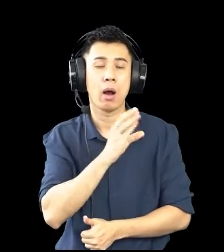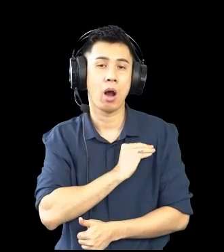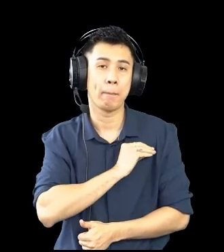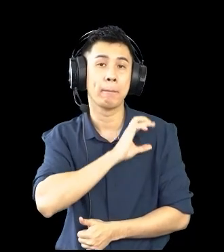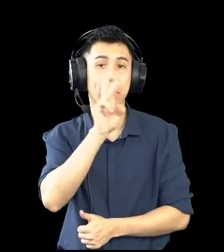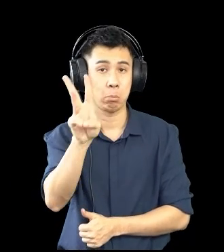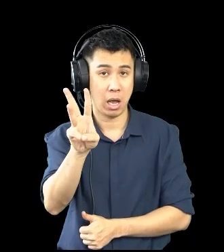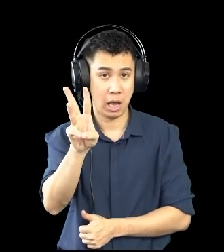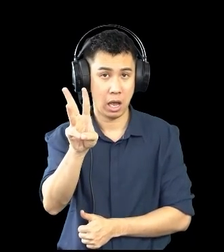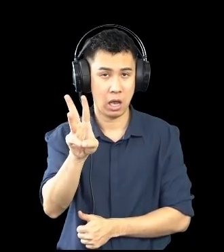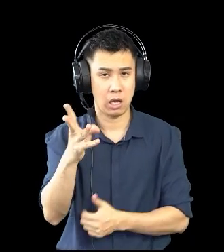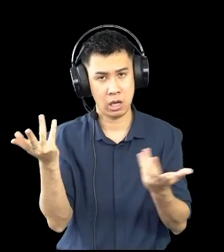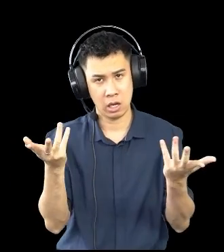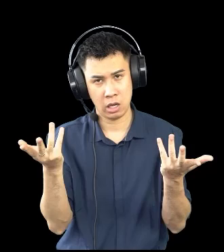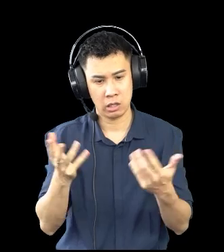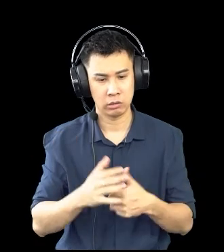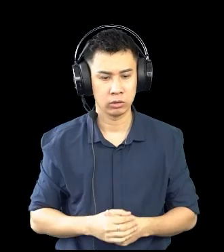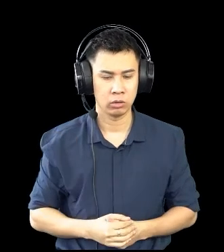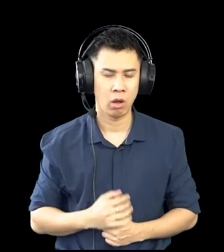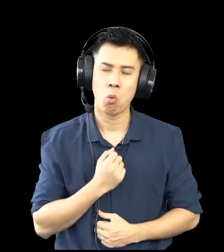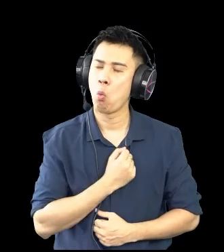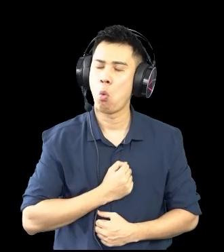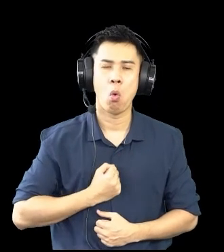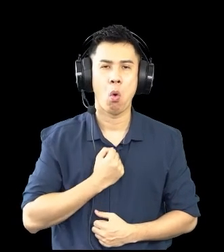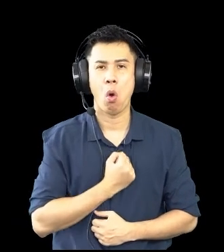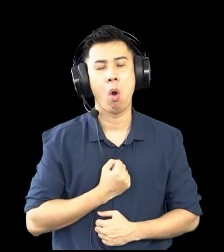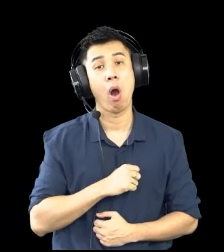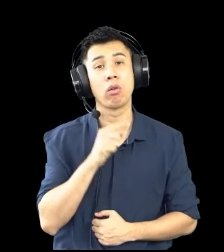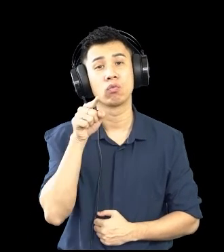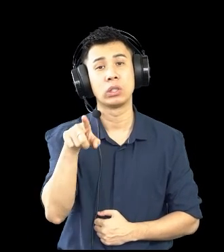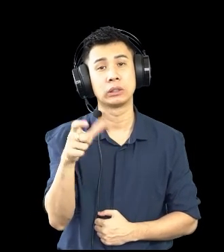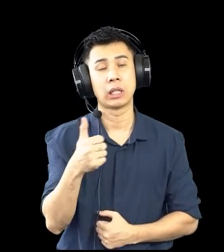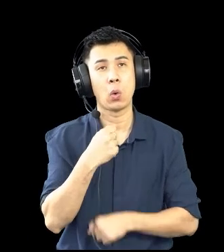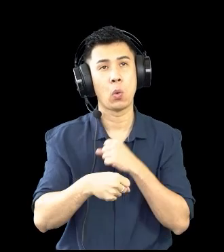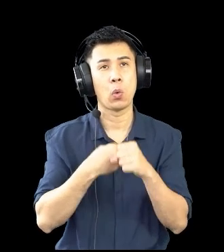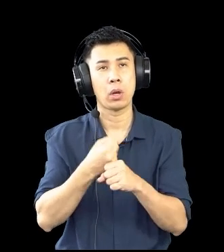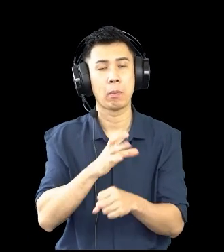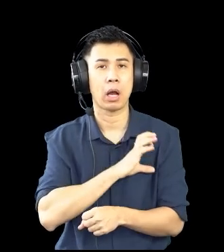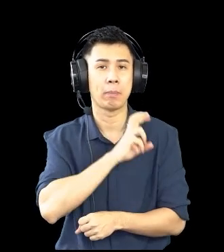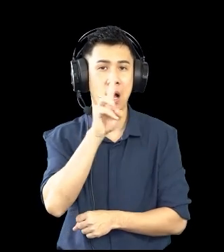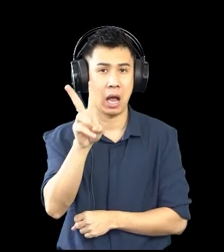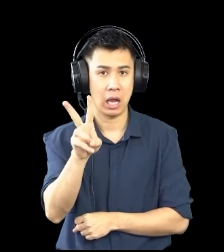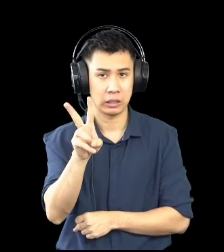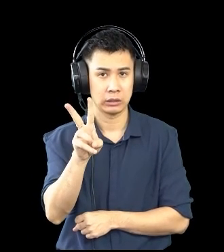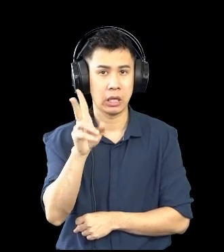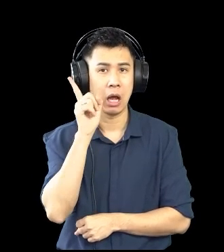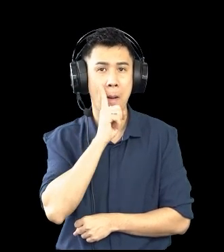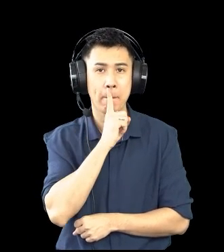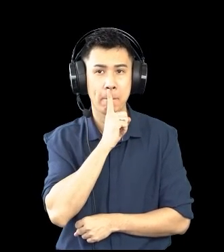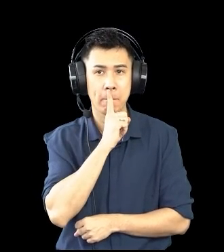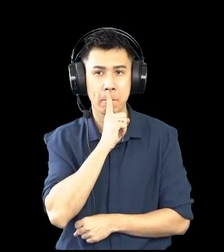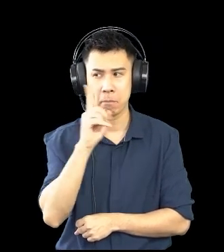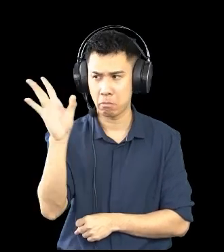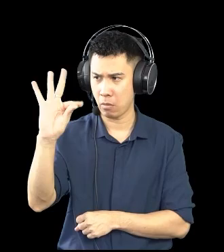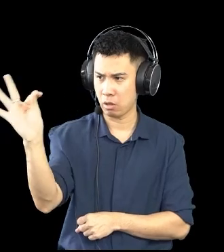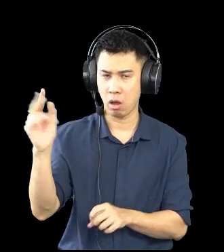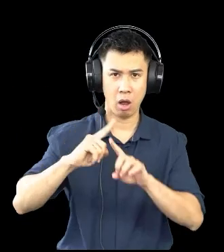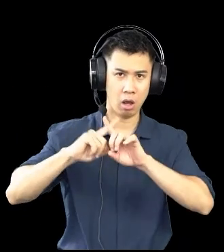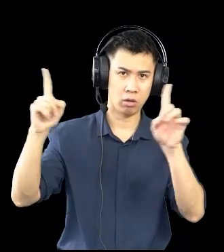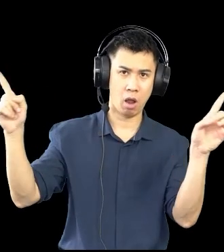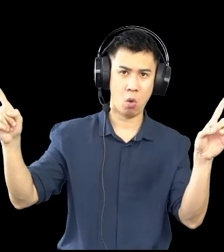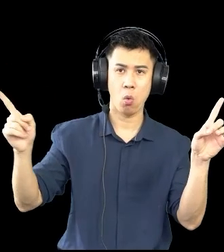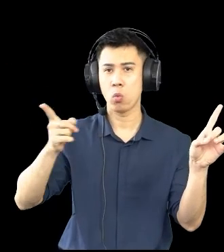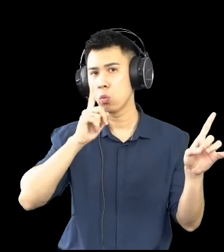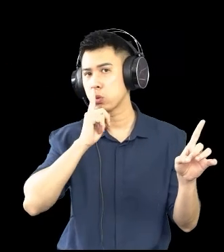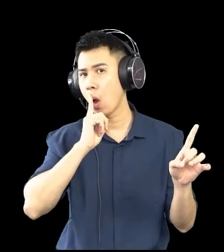ấy, thì trước hết là thực sự là cái điều này cũng rất khó, tại vì là ở cái năm học cấp 2 ấy, các bạn khiếm thính không giống như những người bình thường, là người